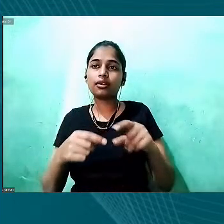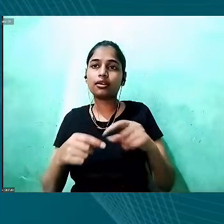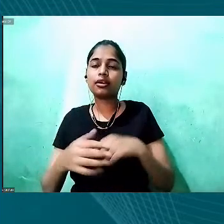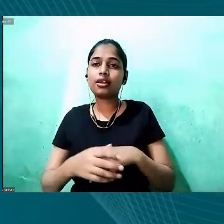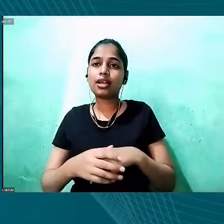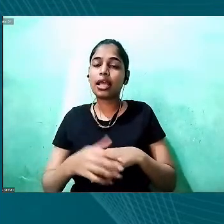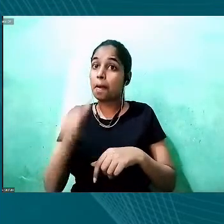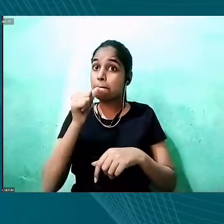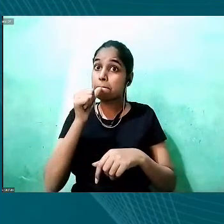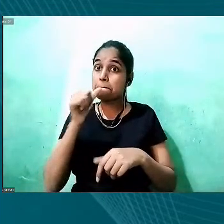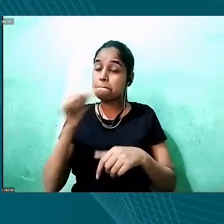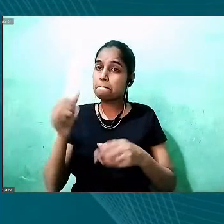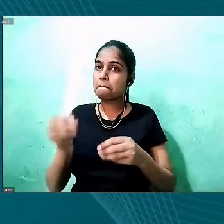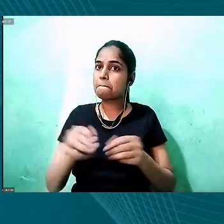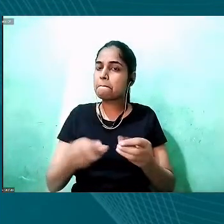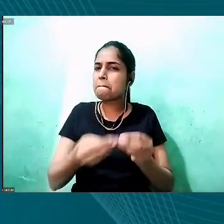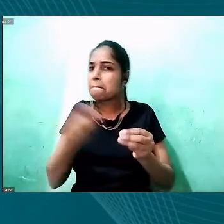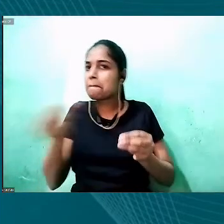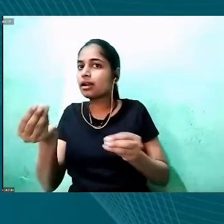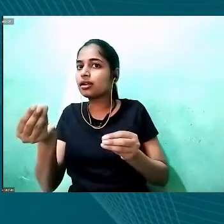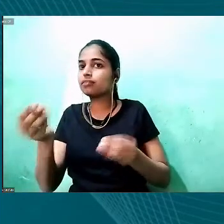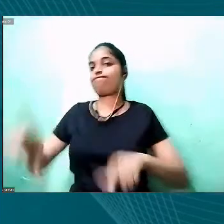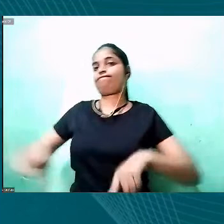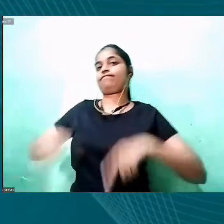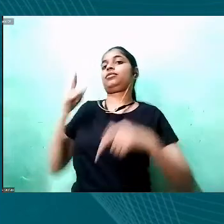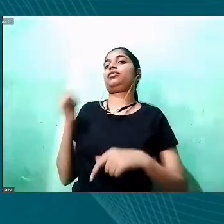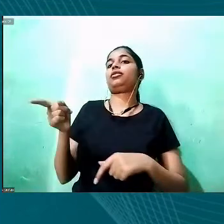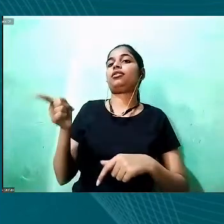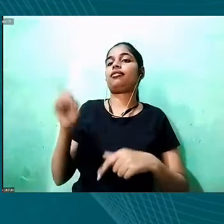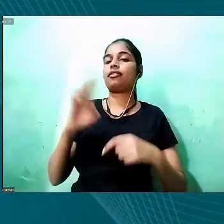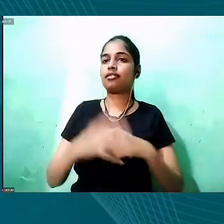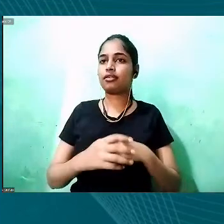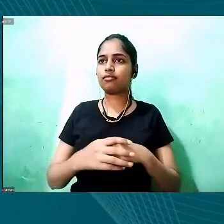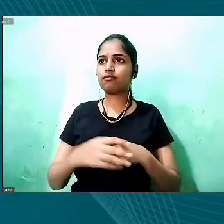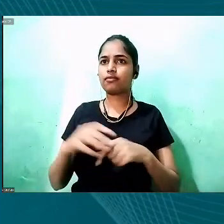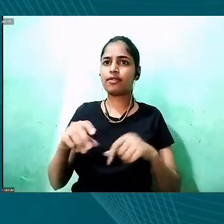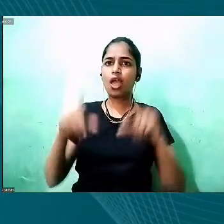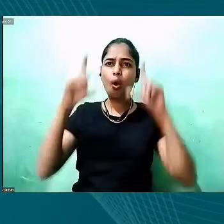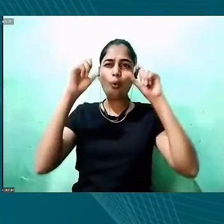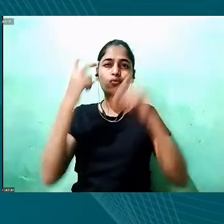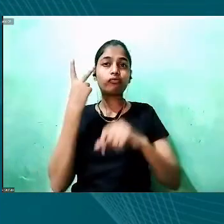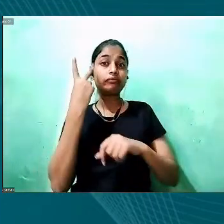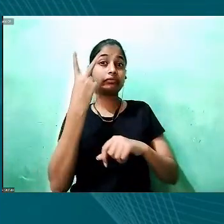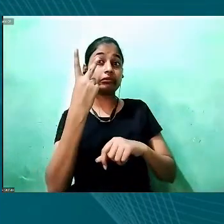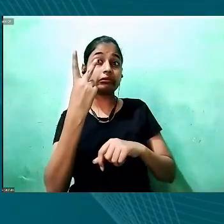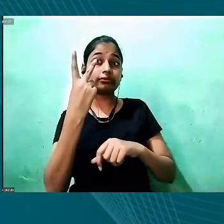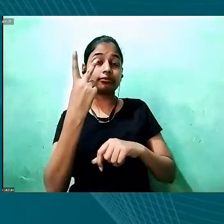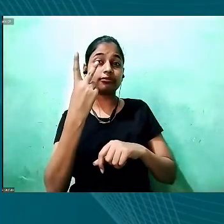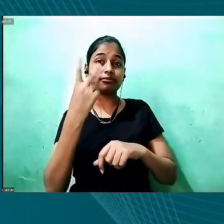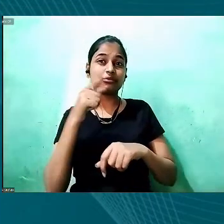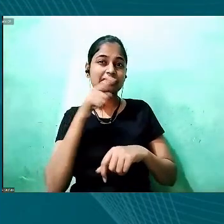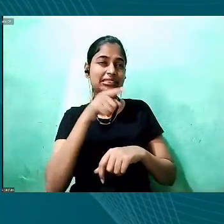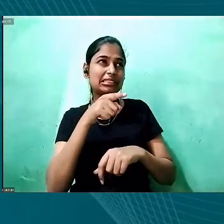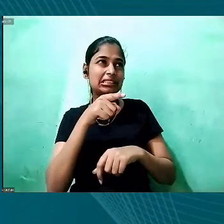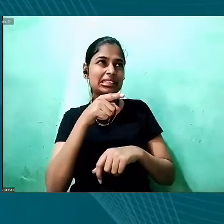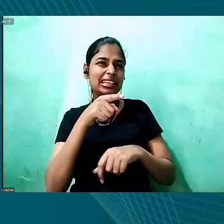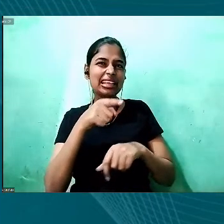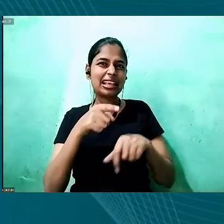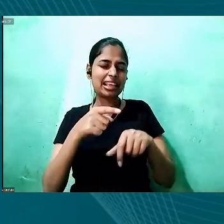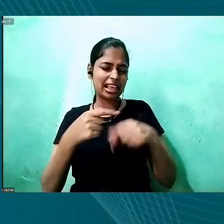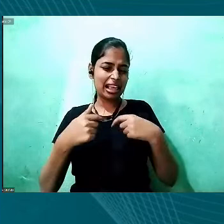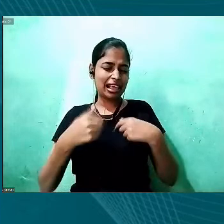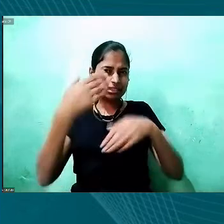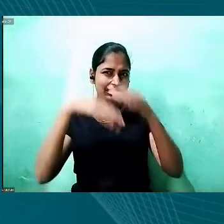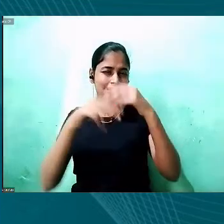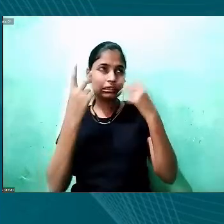अ लॉट ऑफ फोटोग्राफ्स वी कैन सी इट वुड बी लाइक लुकिंग लाइक दिस, लाइक इट हैज सम थॉर्न्स